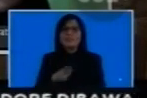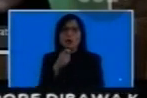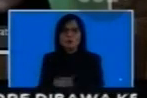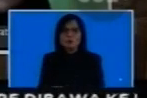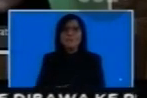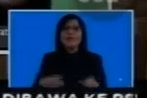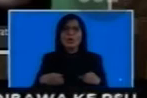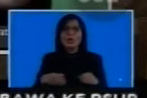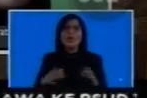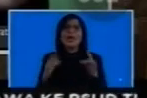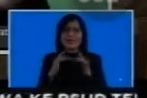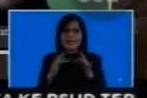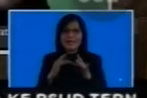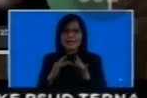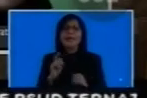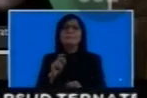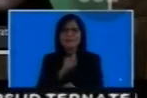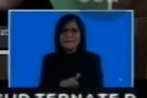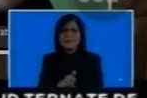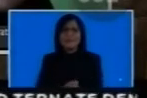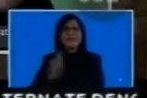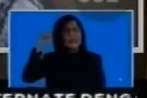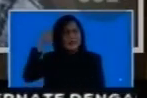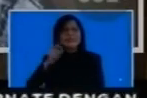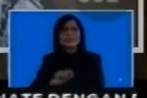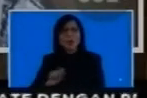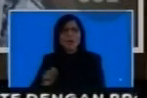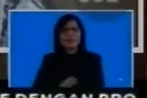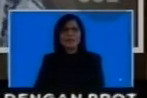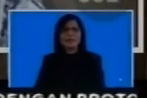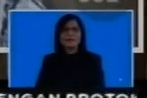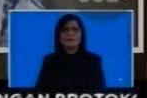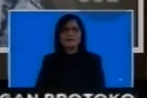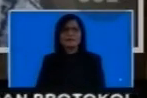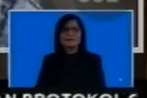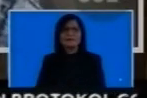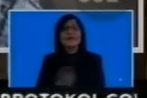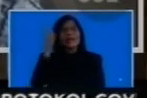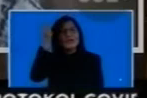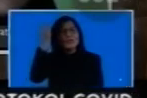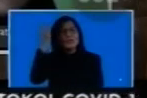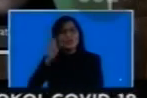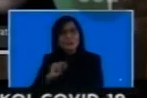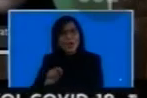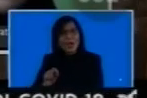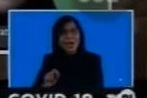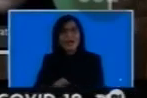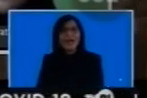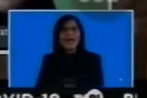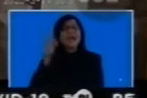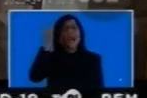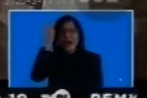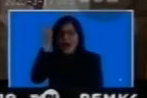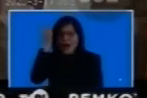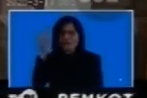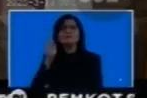murid sama guru ya. Jadi tolong diingetin sama sekolahnya. Tapi gimana, nah, kangen gak sama sekolah?